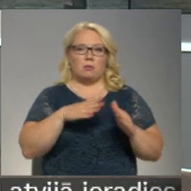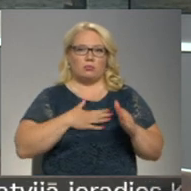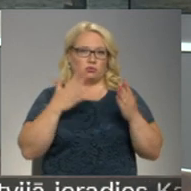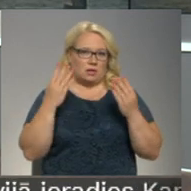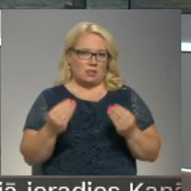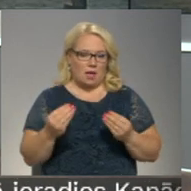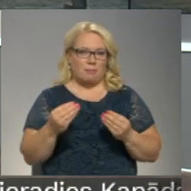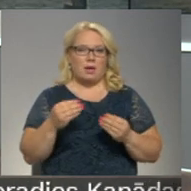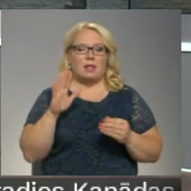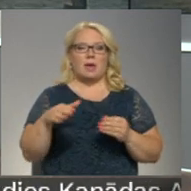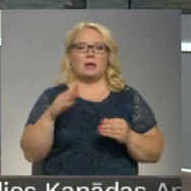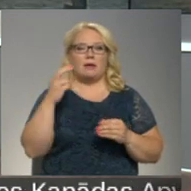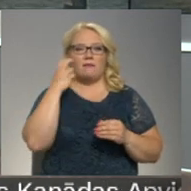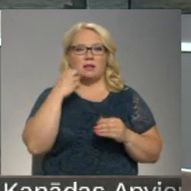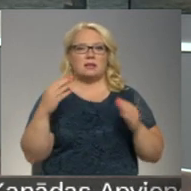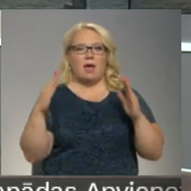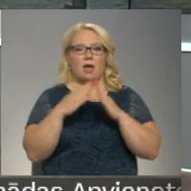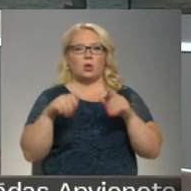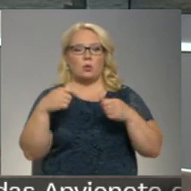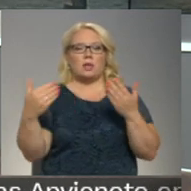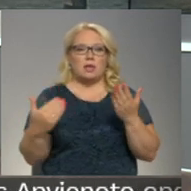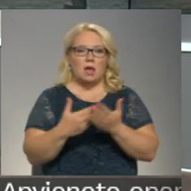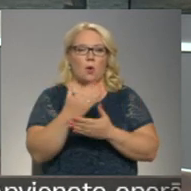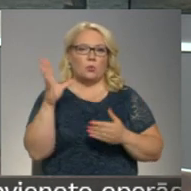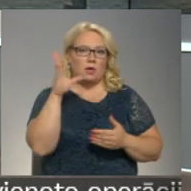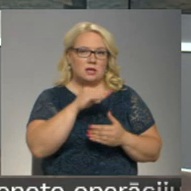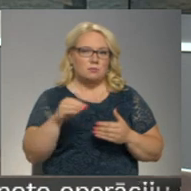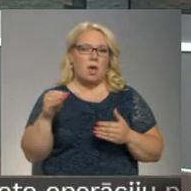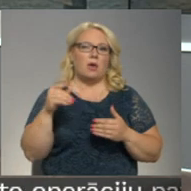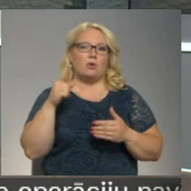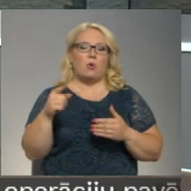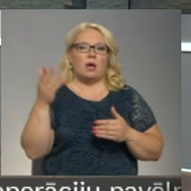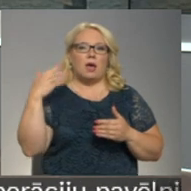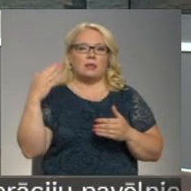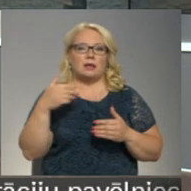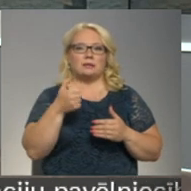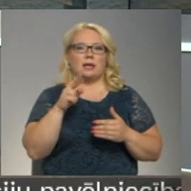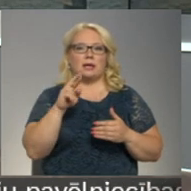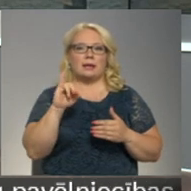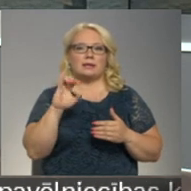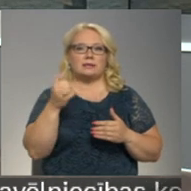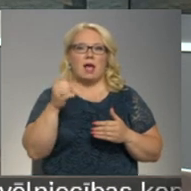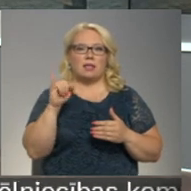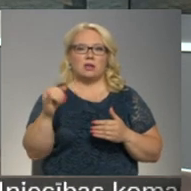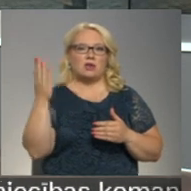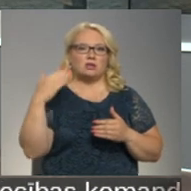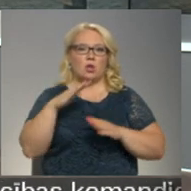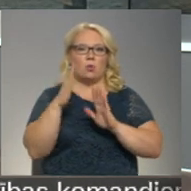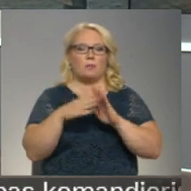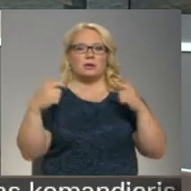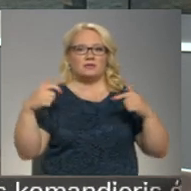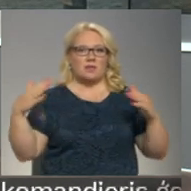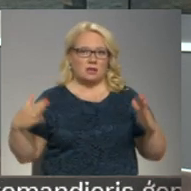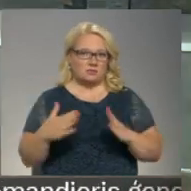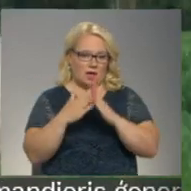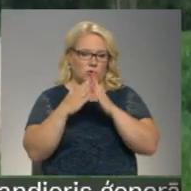Lai senajā ēkai dotu jaunu elpu, kādreizējie grīdzgalieši aicinātu kopīgi svinēt svētkus un nu pat atzīmēt saimnieču dienu, par to stāsta Zemgales